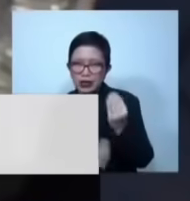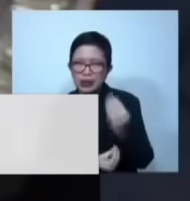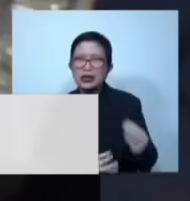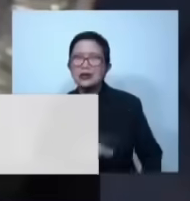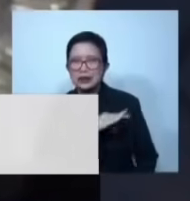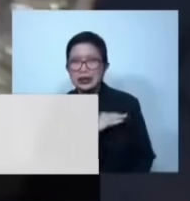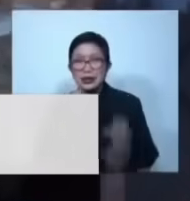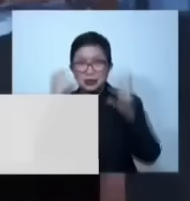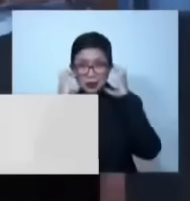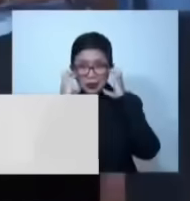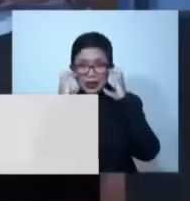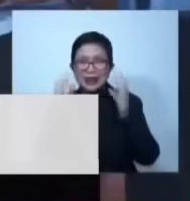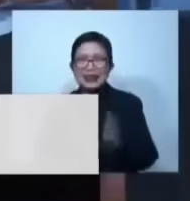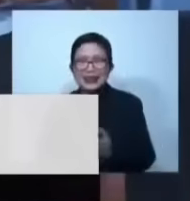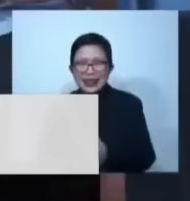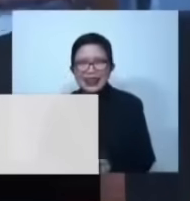dan